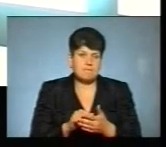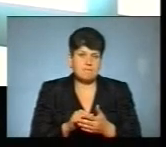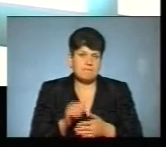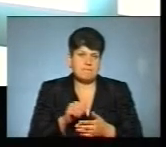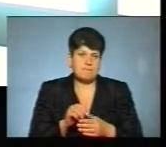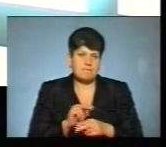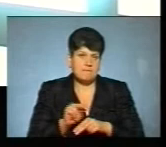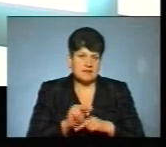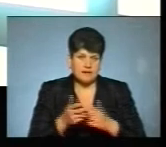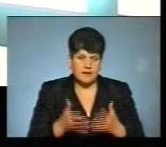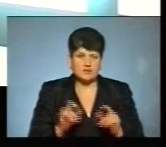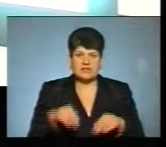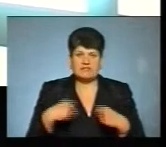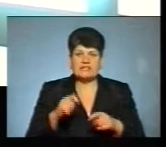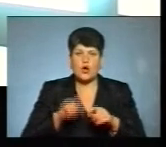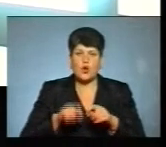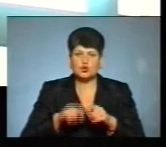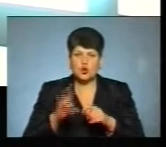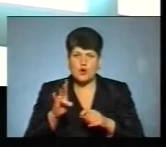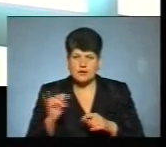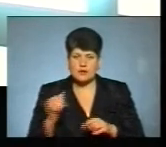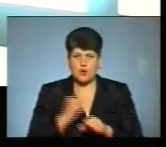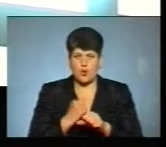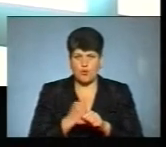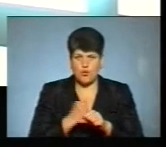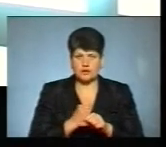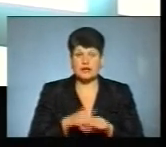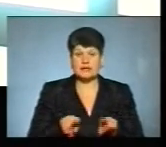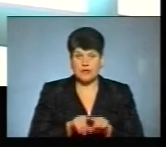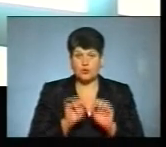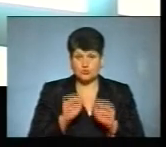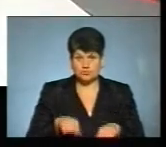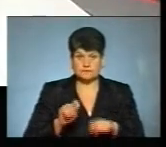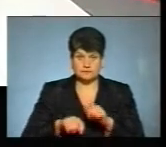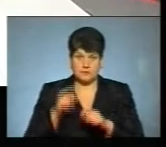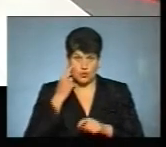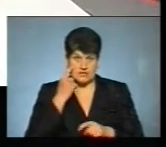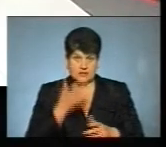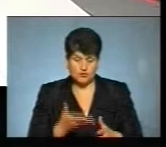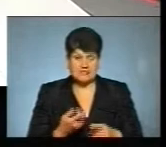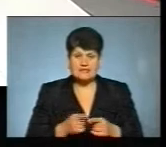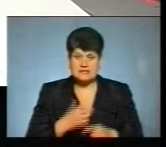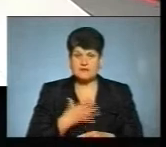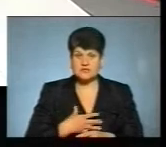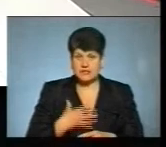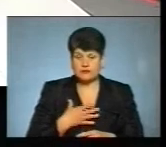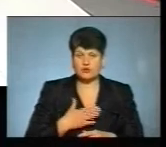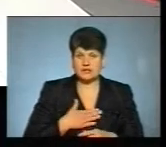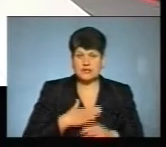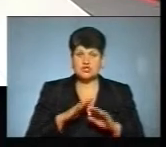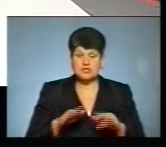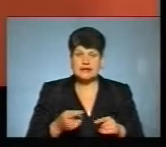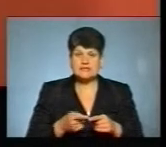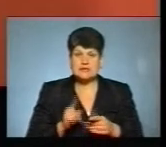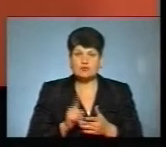давати невеликі контрольні роботи і також може їх оцінювати. Це є важливо, тому що для наших дітей має бути також